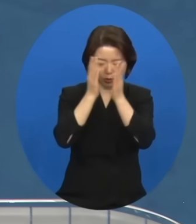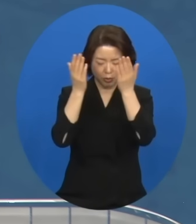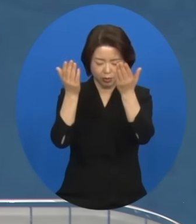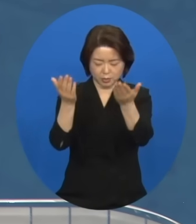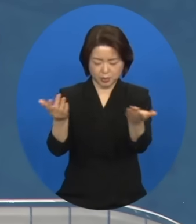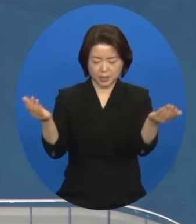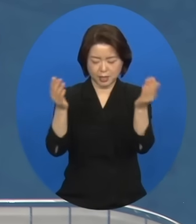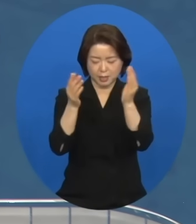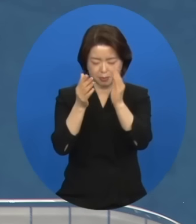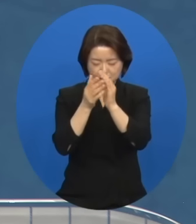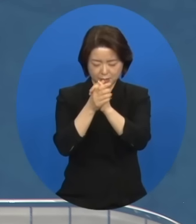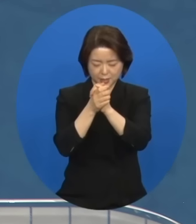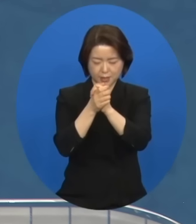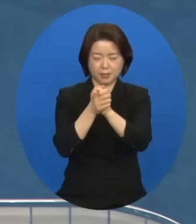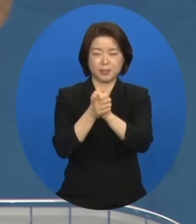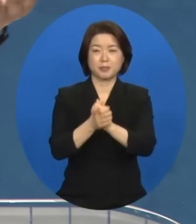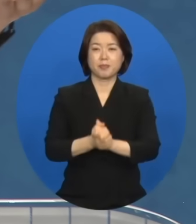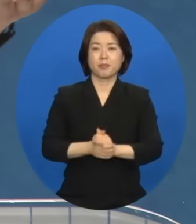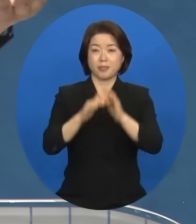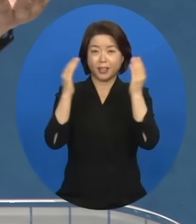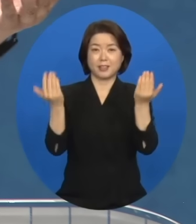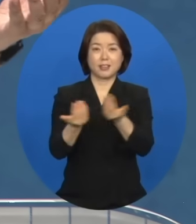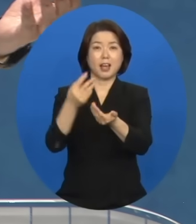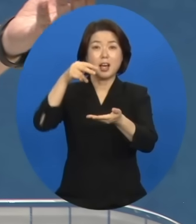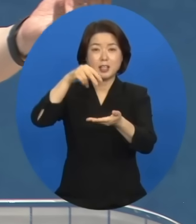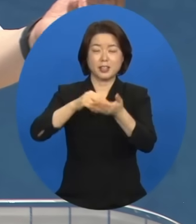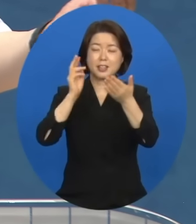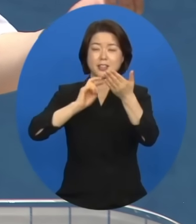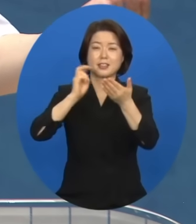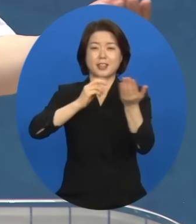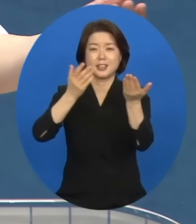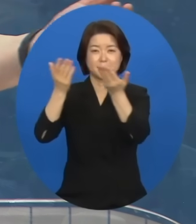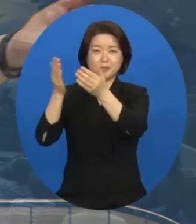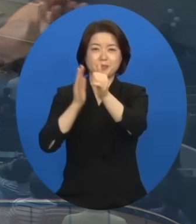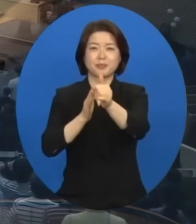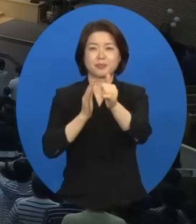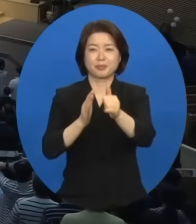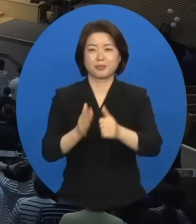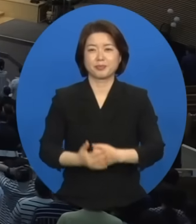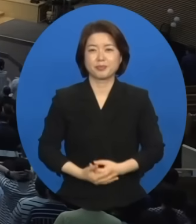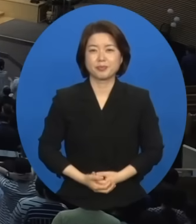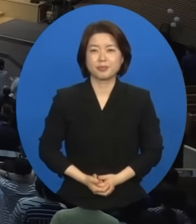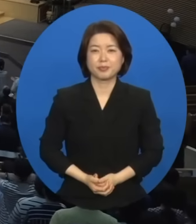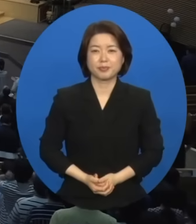기도합니다. 아멘. 우리 다 일어나서서 찬양하겠습니다.